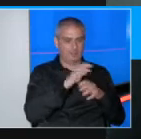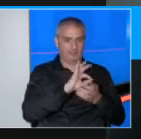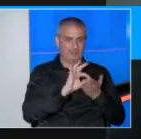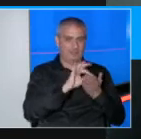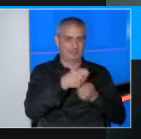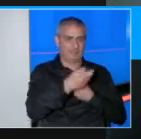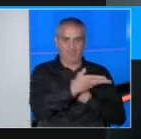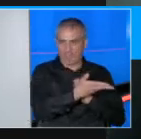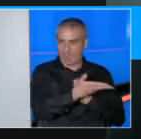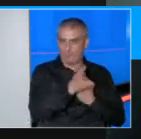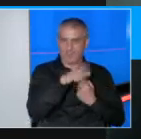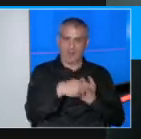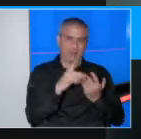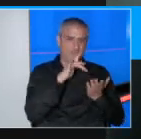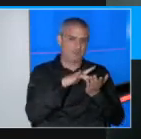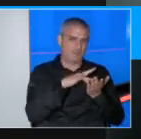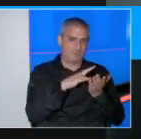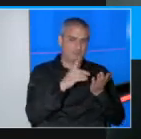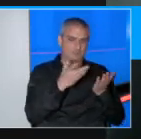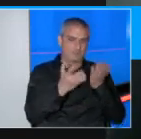החקלאות, הם מתווכחים על מקום